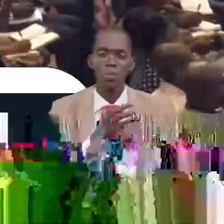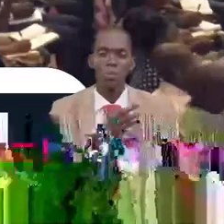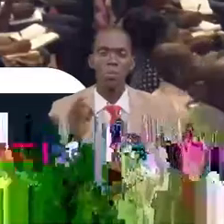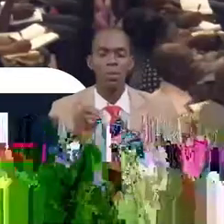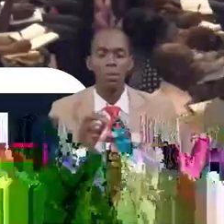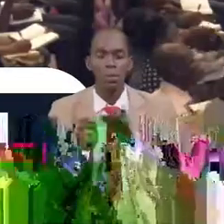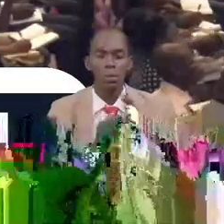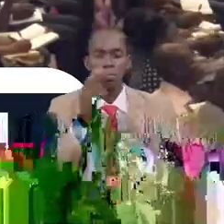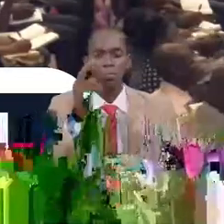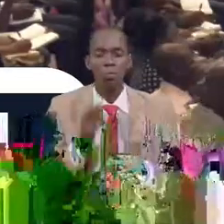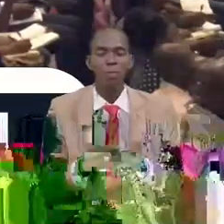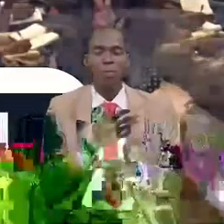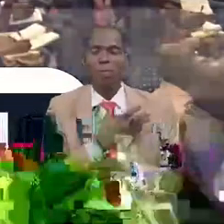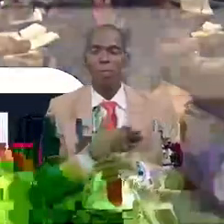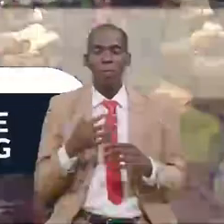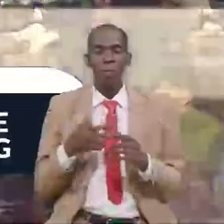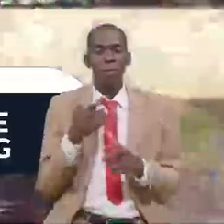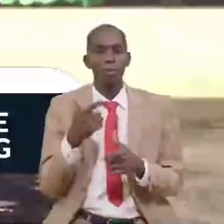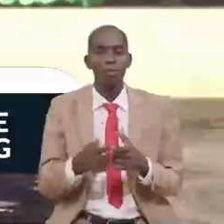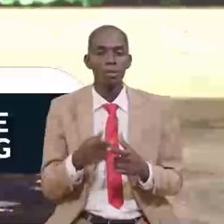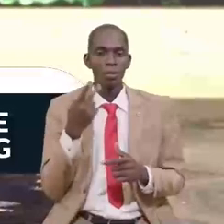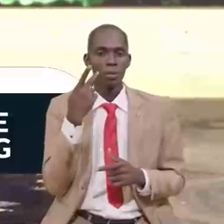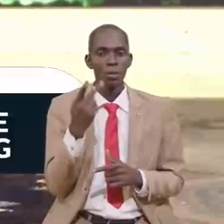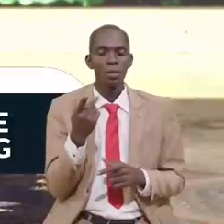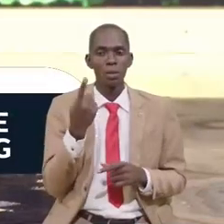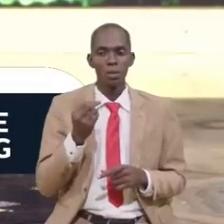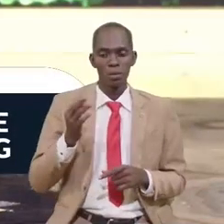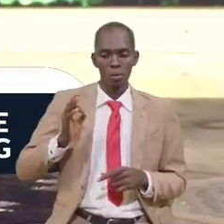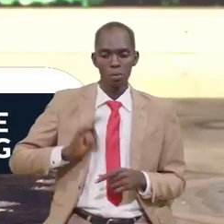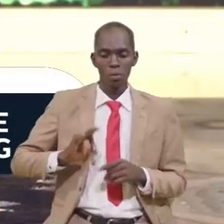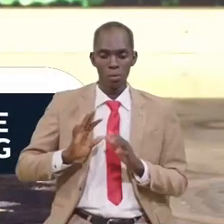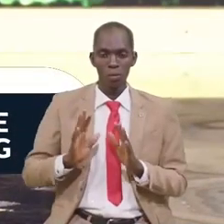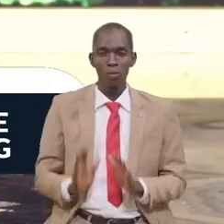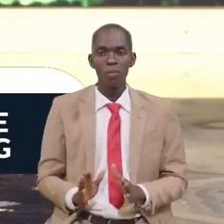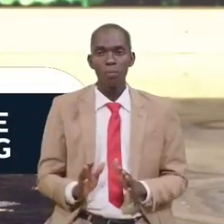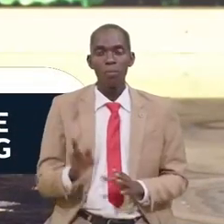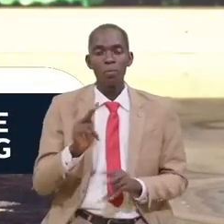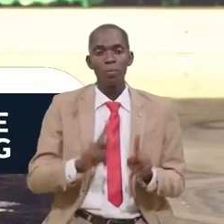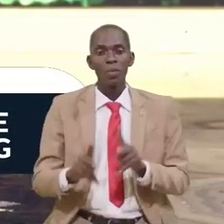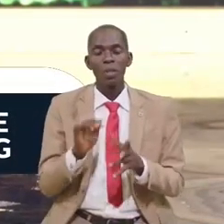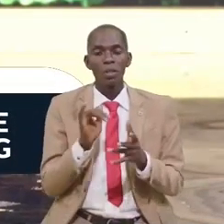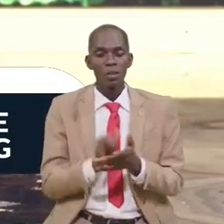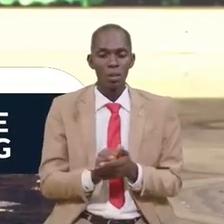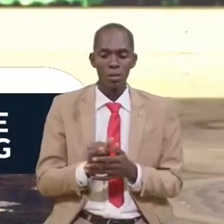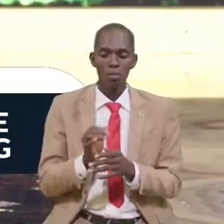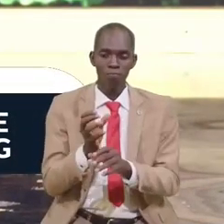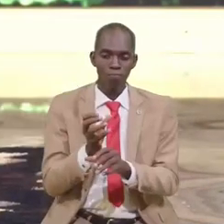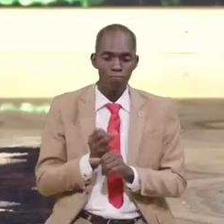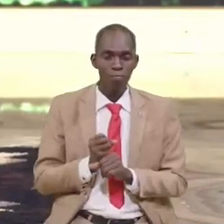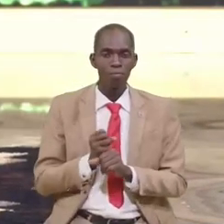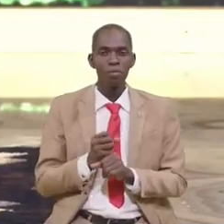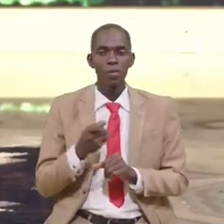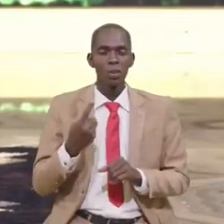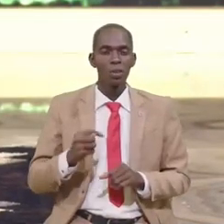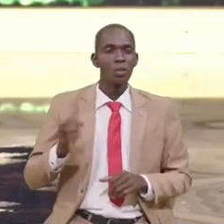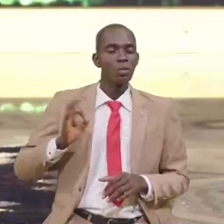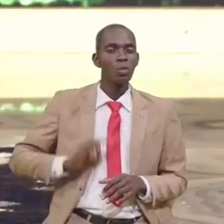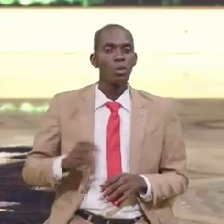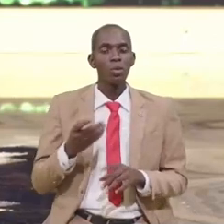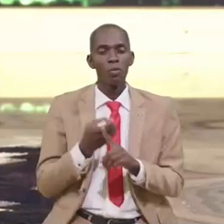Jésus-Christ. Et puis nous allons voir les bénéficiaires, c'est-à-dire ceux qui ont bénéficier du ministère